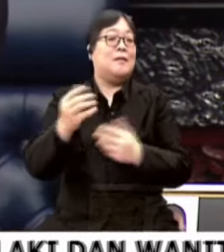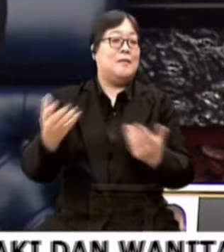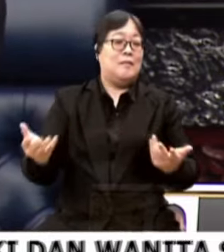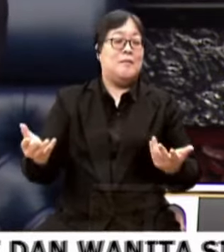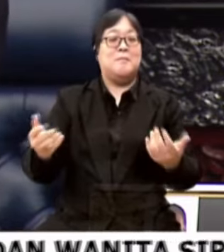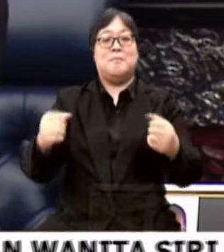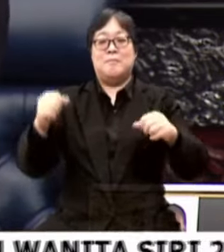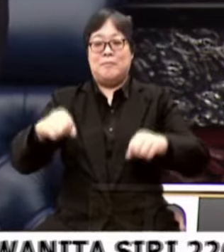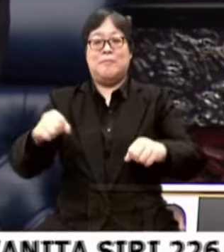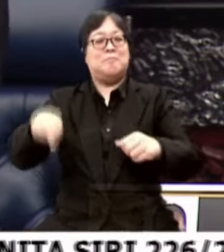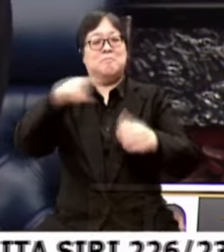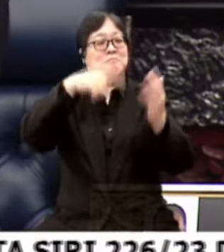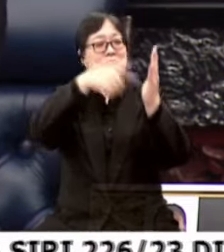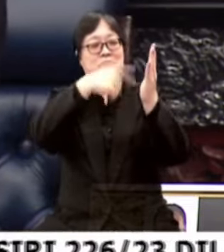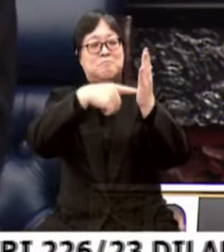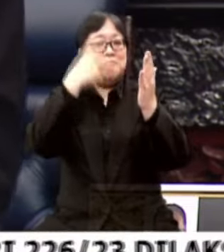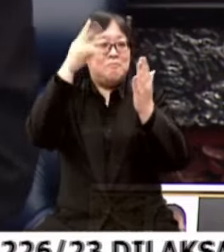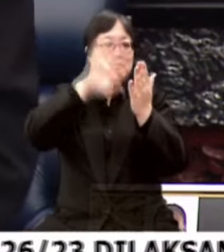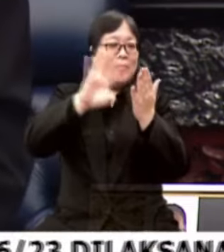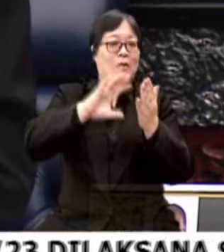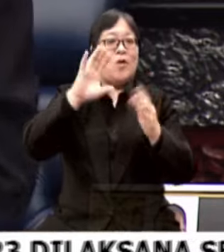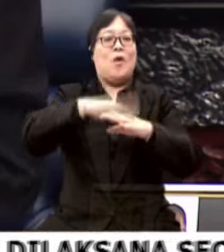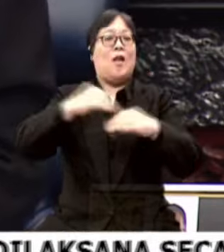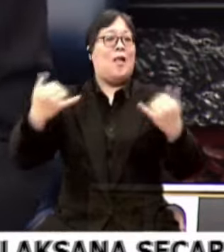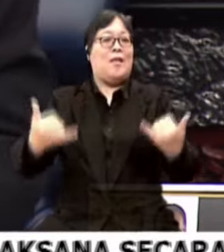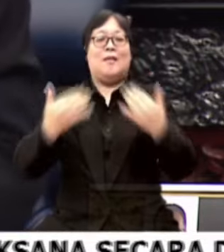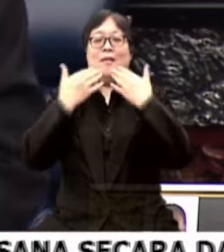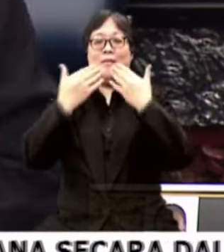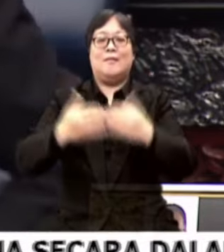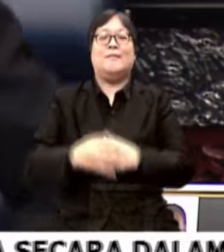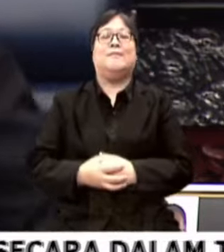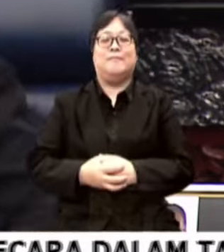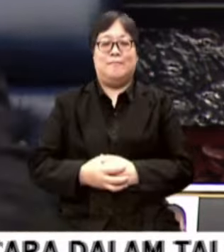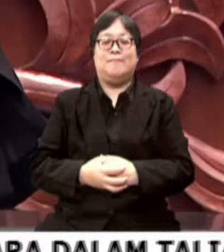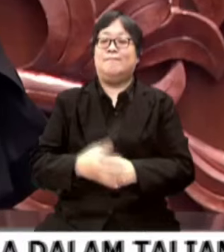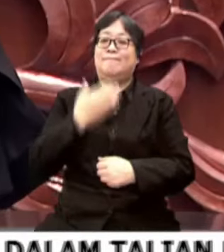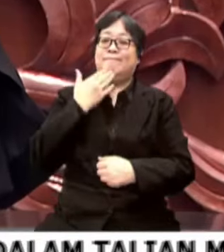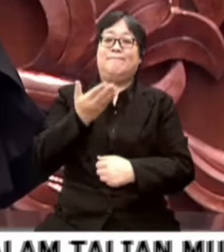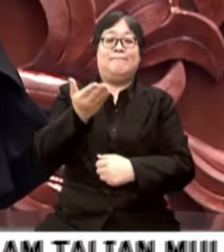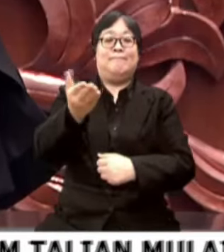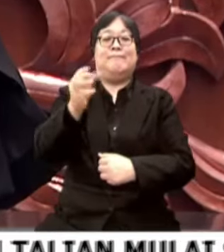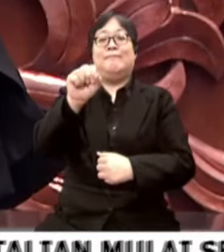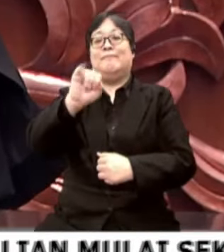boleh kita Bro secara online juga pada masa ini Makasih Terima kasih